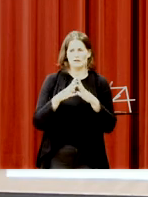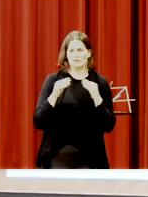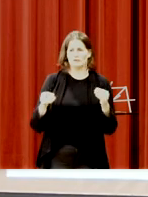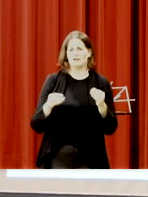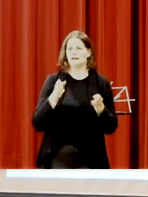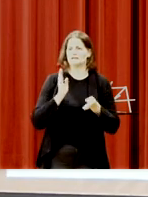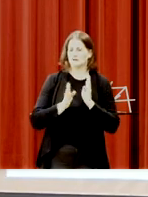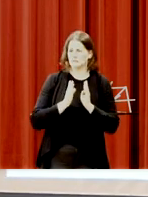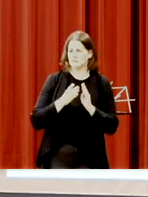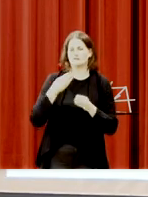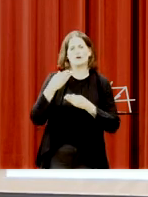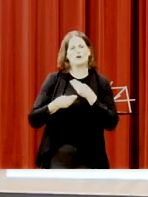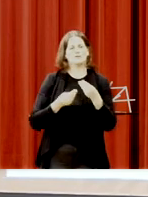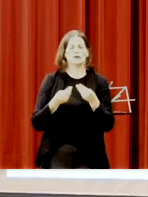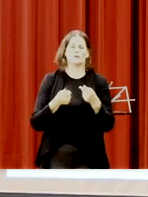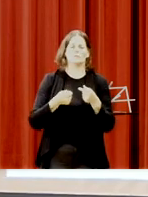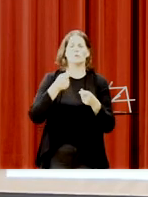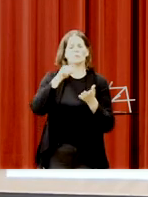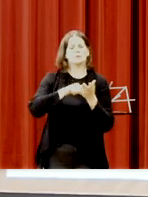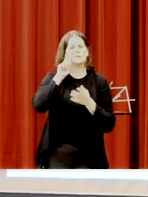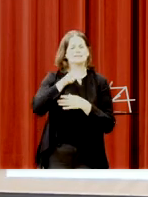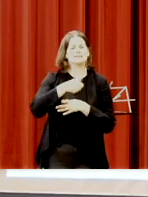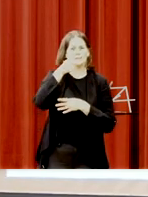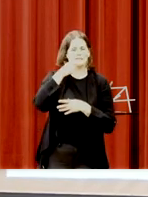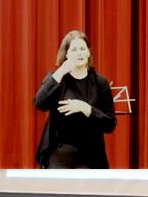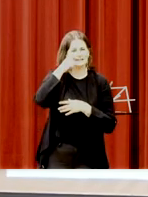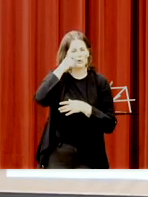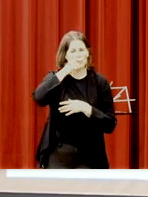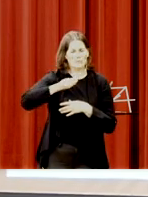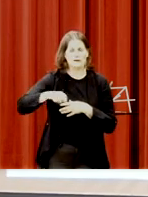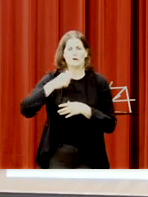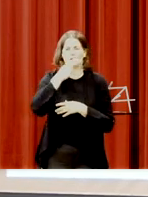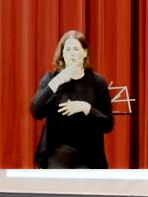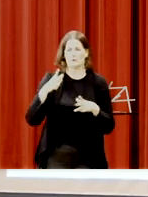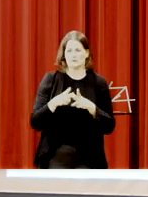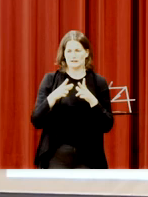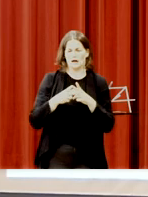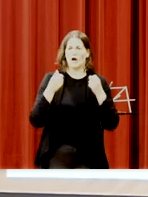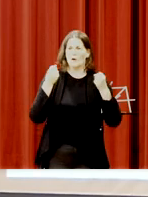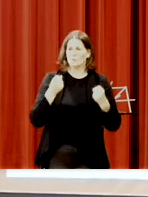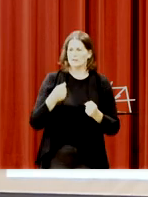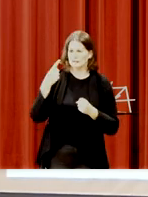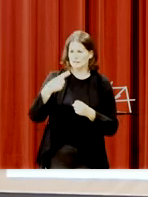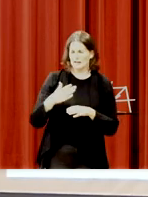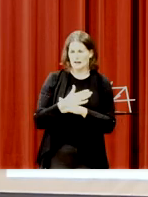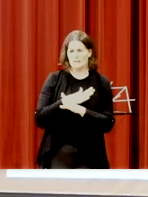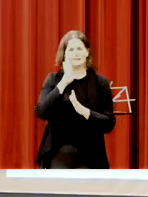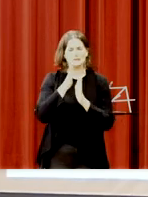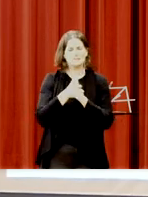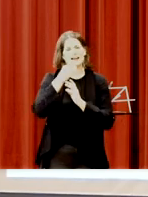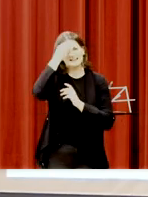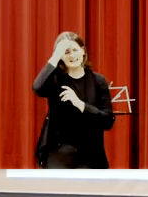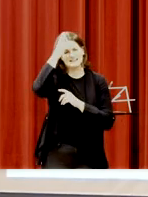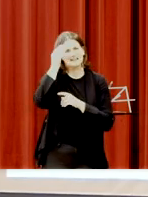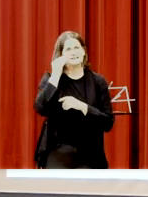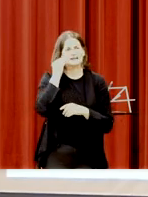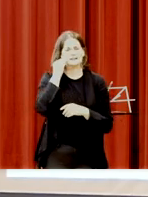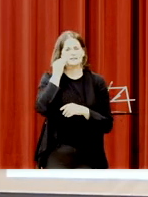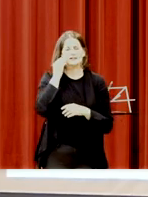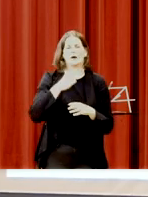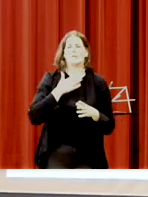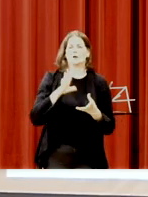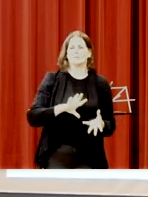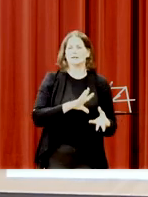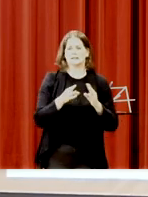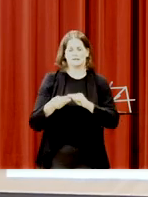no?, la intel·ligència artificial per transformar sectors com la salut, l'educació, la indústria i fins i tot la nostra vida quotidiana, doncs